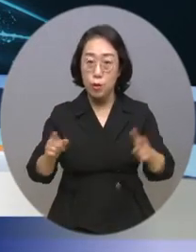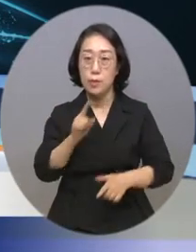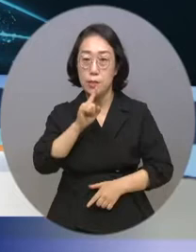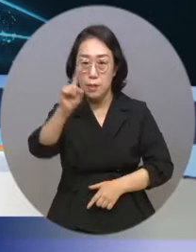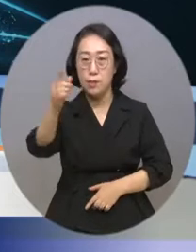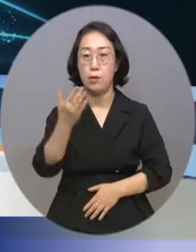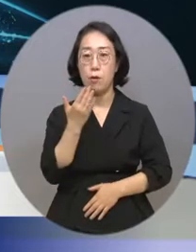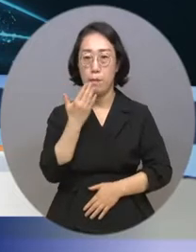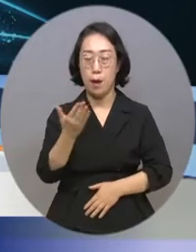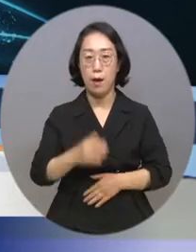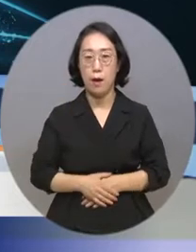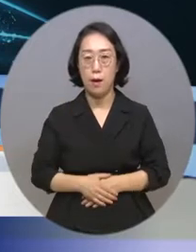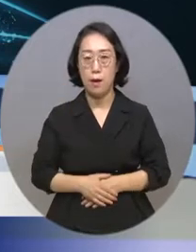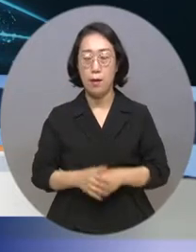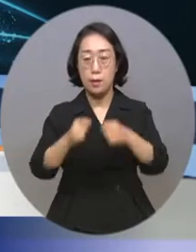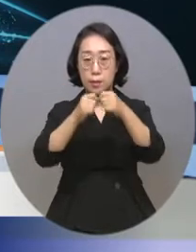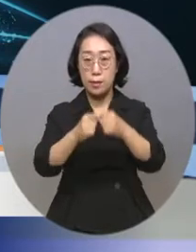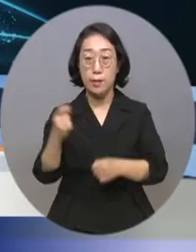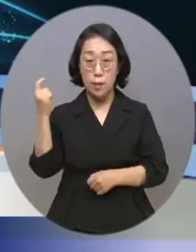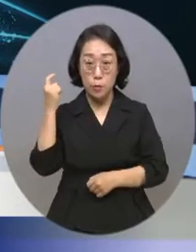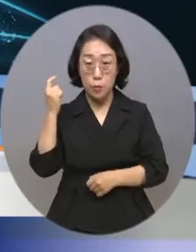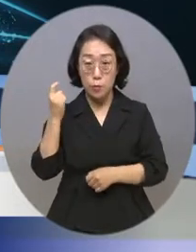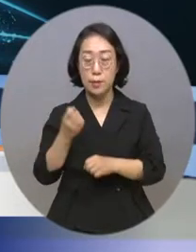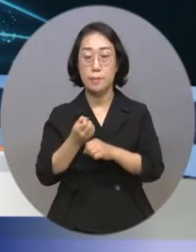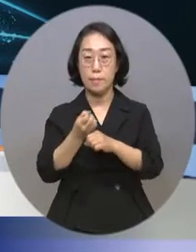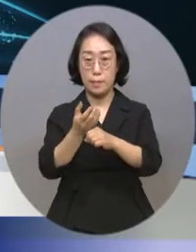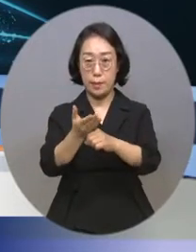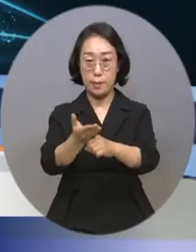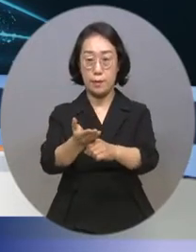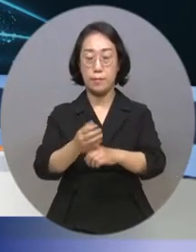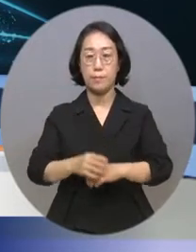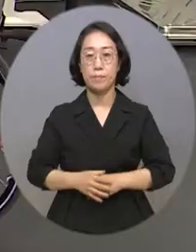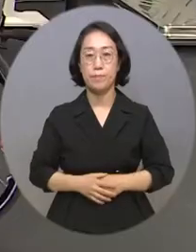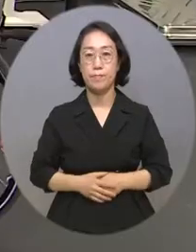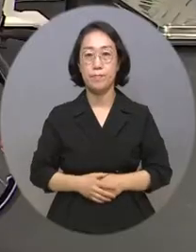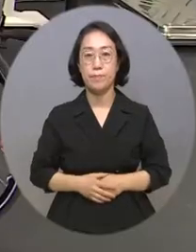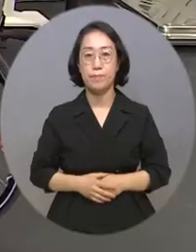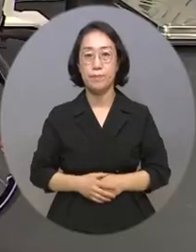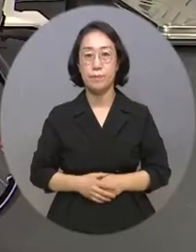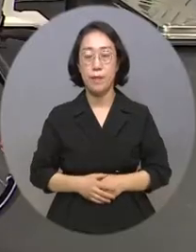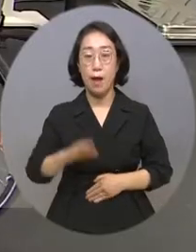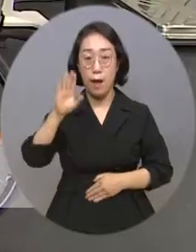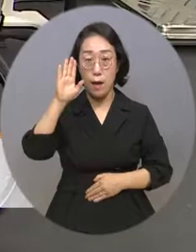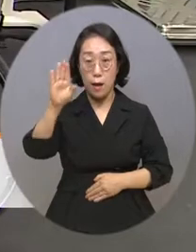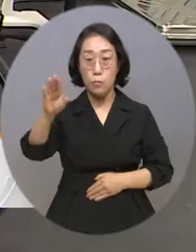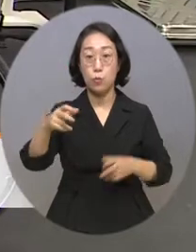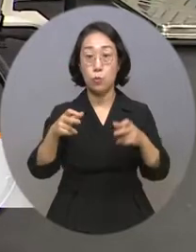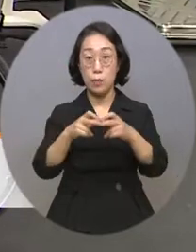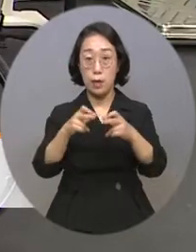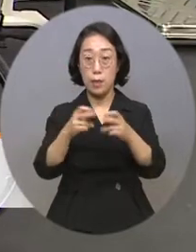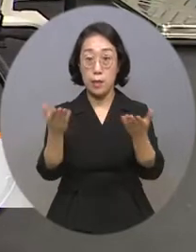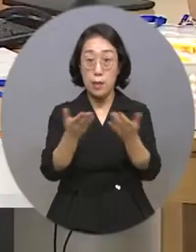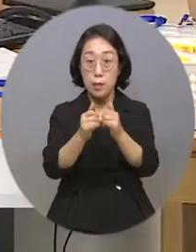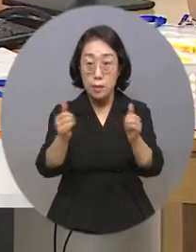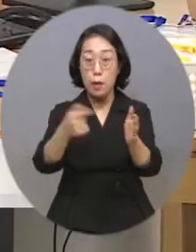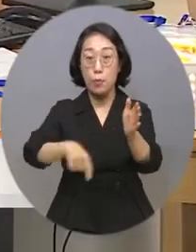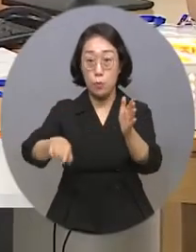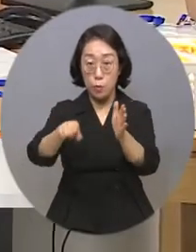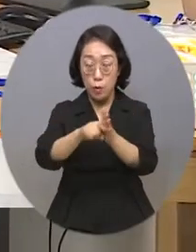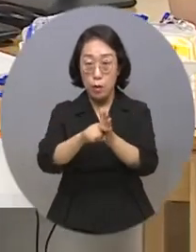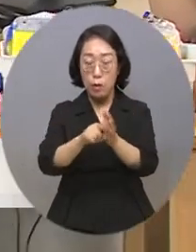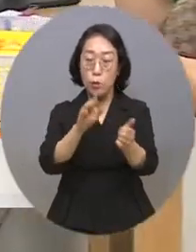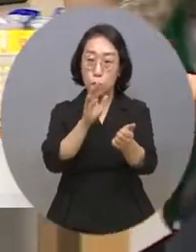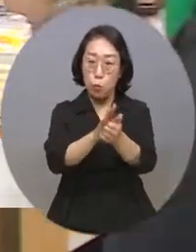있게 됩니다. 자세한 내용 박성용 기자가 전합니다. 앞으로 장애인 근로자를 위한